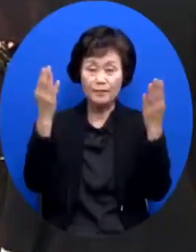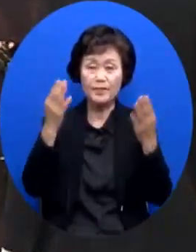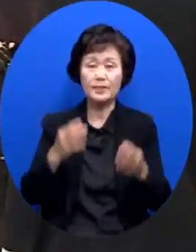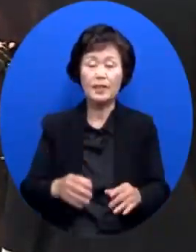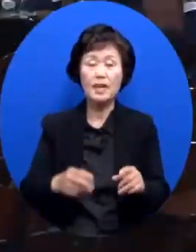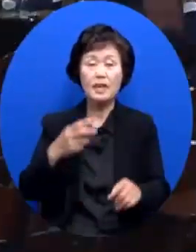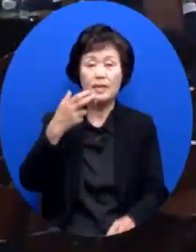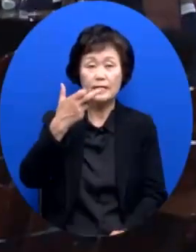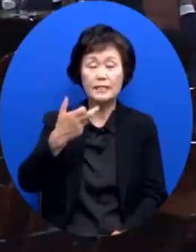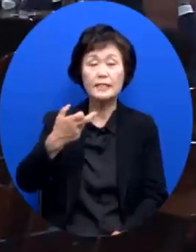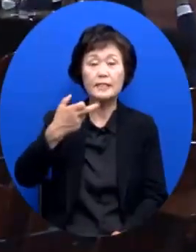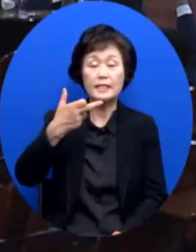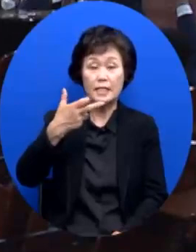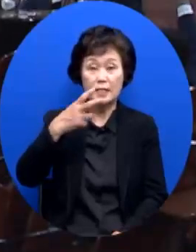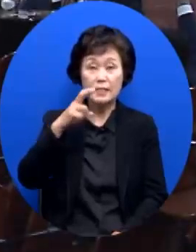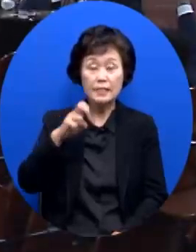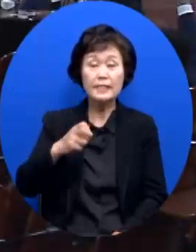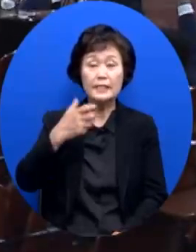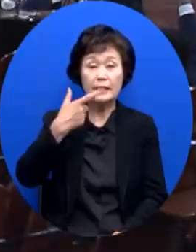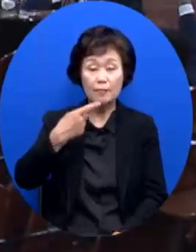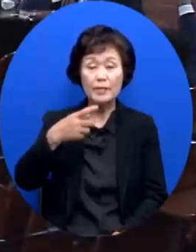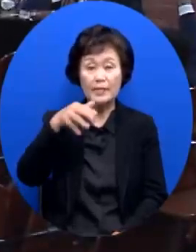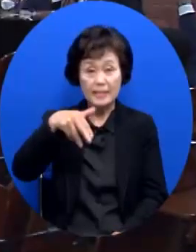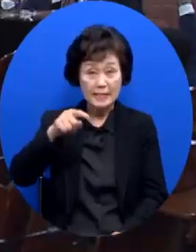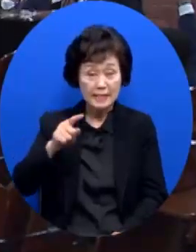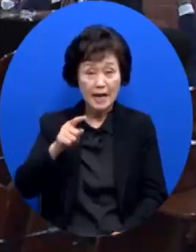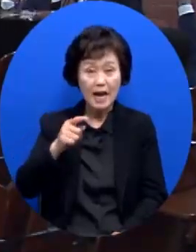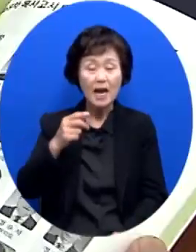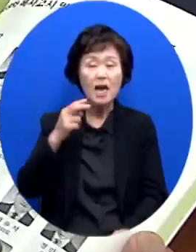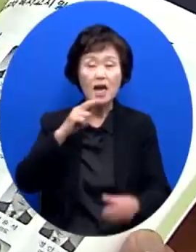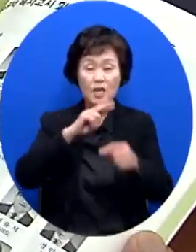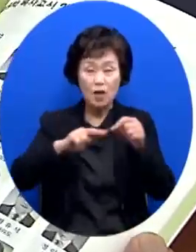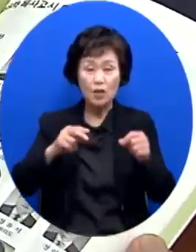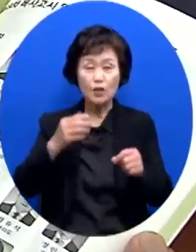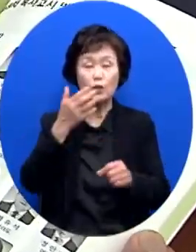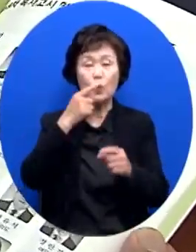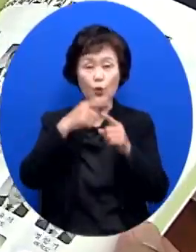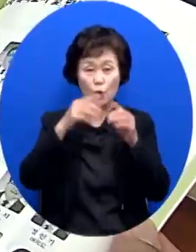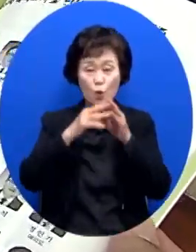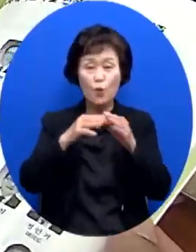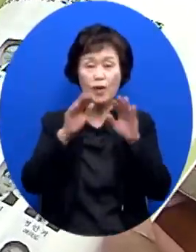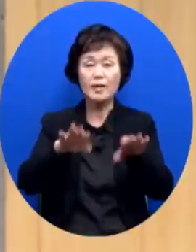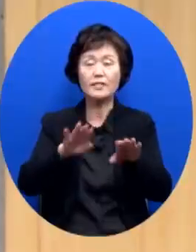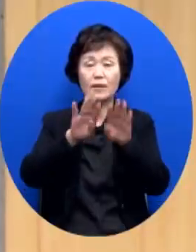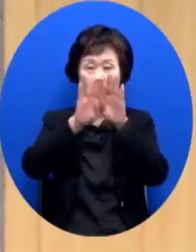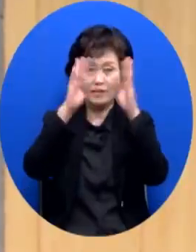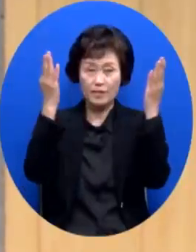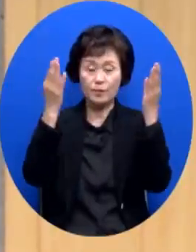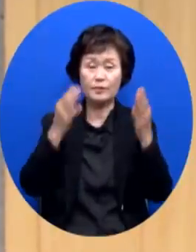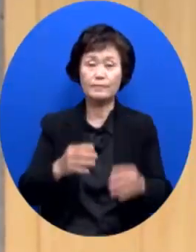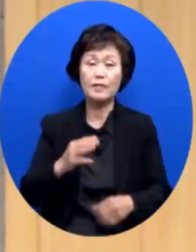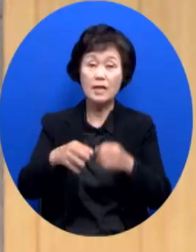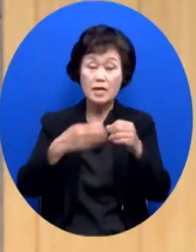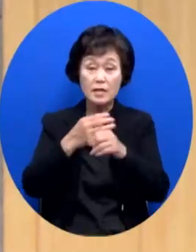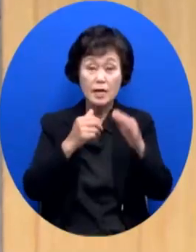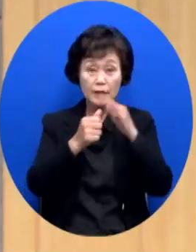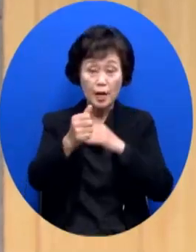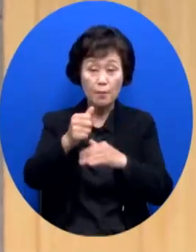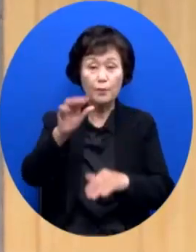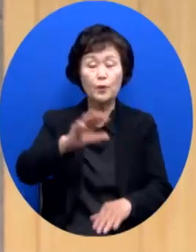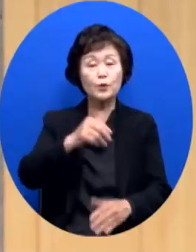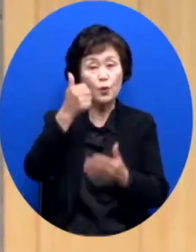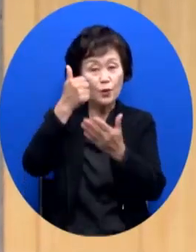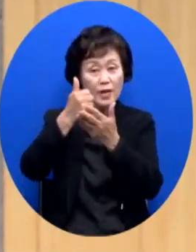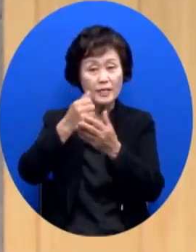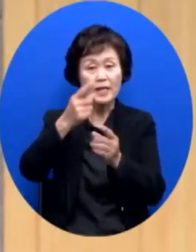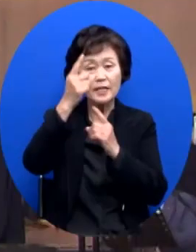71차 정기총회 장소는 여의도 순복음교회 대성전입니다. 총회 임원 4년 임기제에 따라 대표총회장은 이영훈